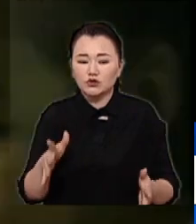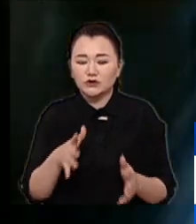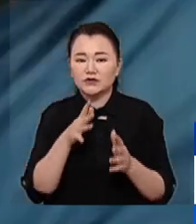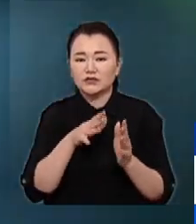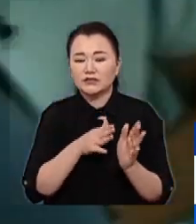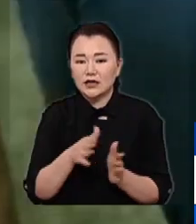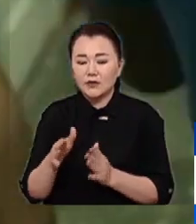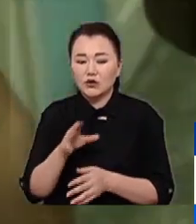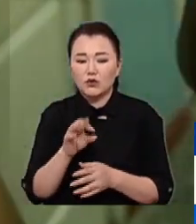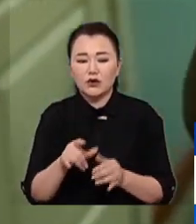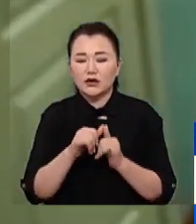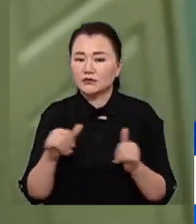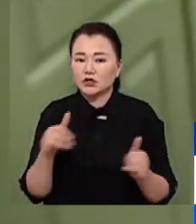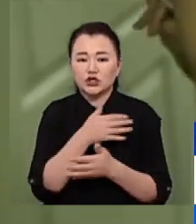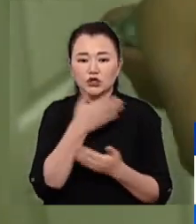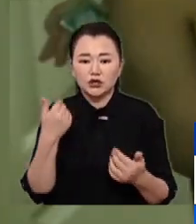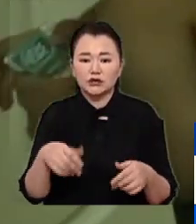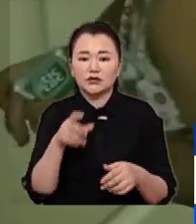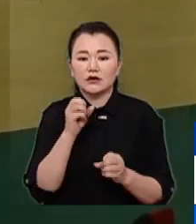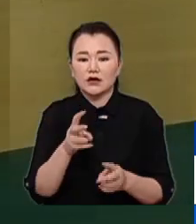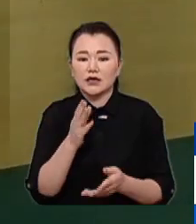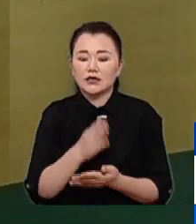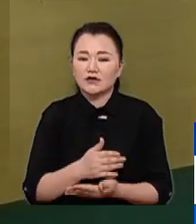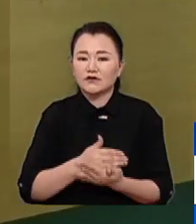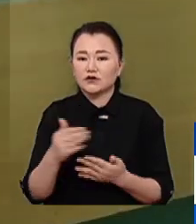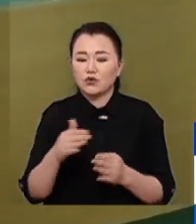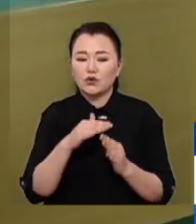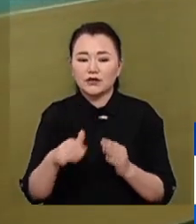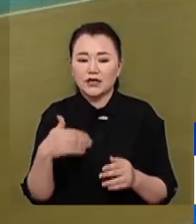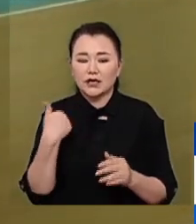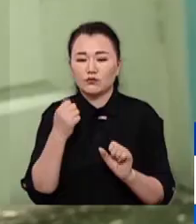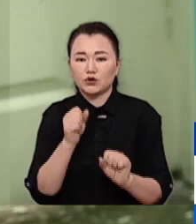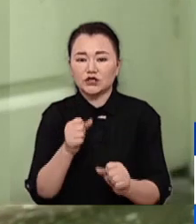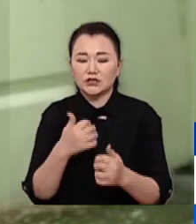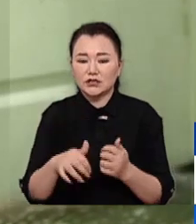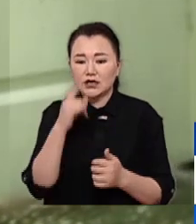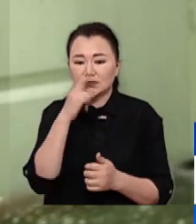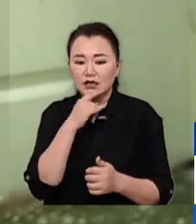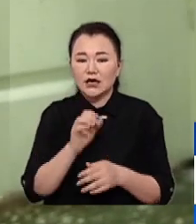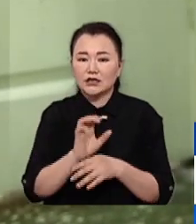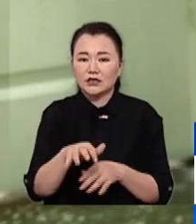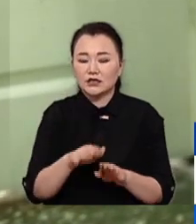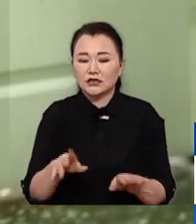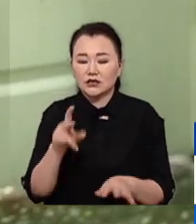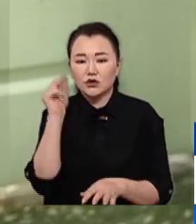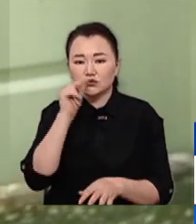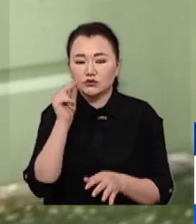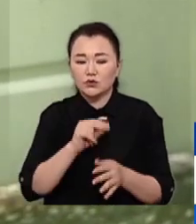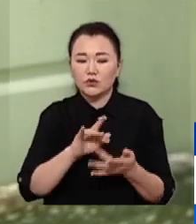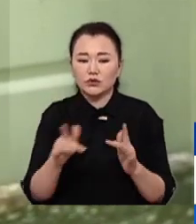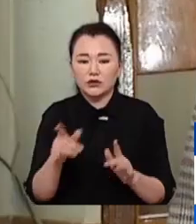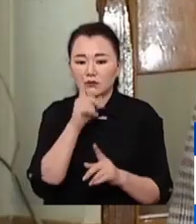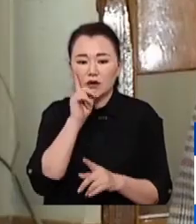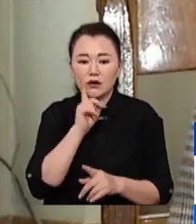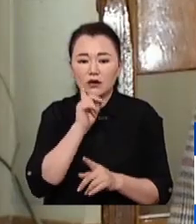стабильная и корь не распространяется, так как есть высокий уровень иммунитета среди казахстанцев. А отправлять детей на учебу онлайн пока не